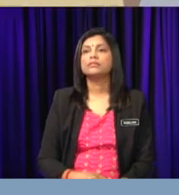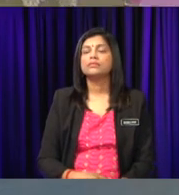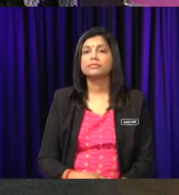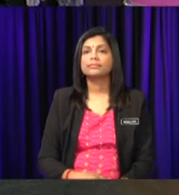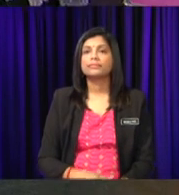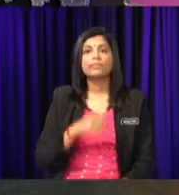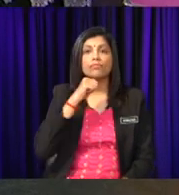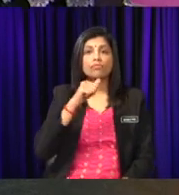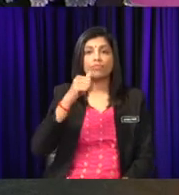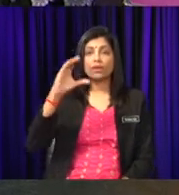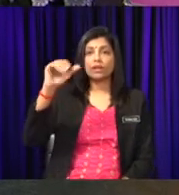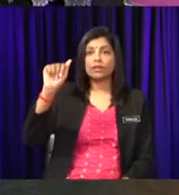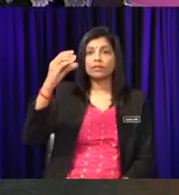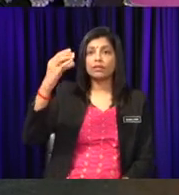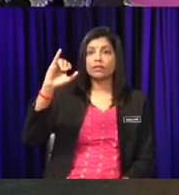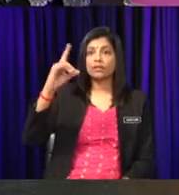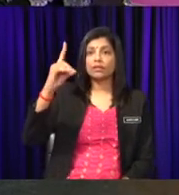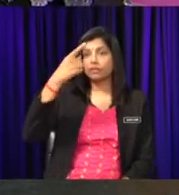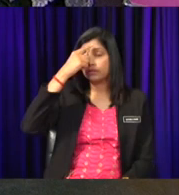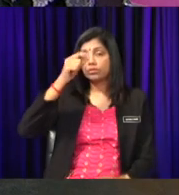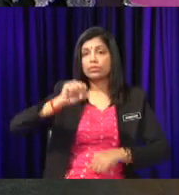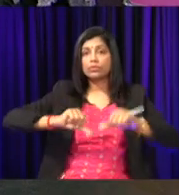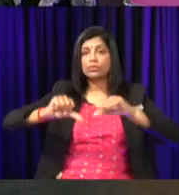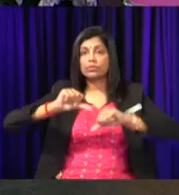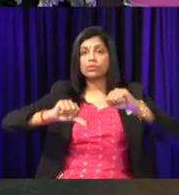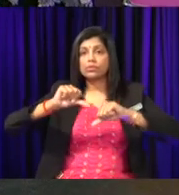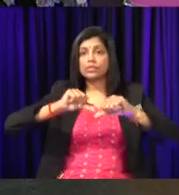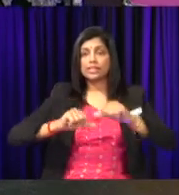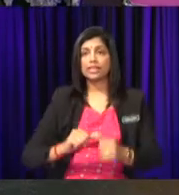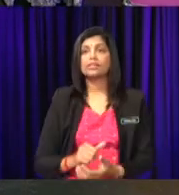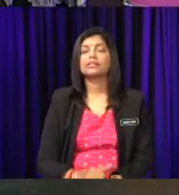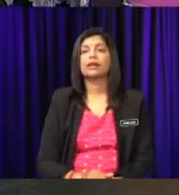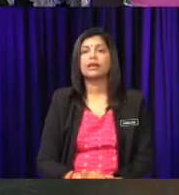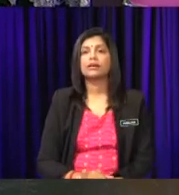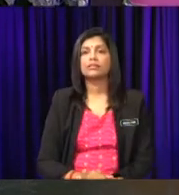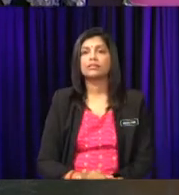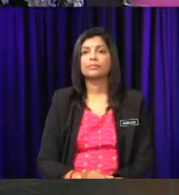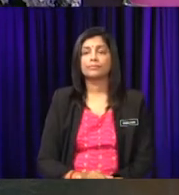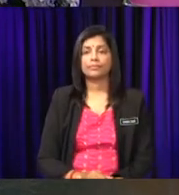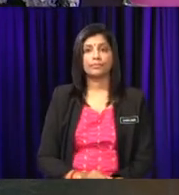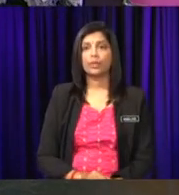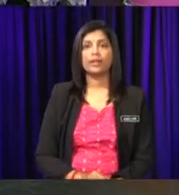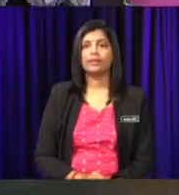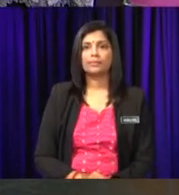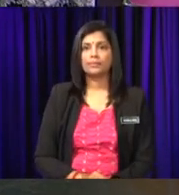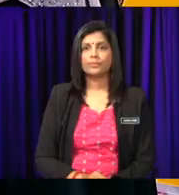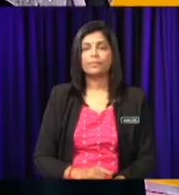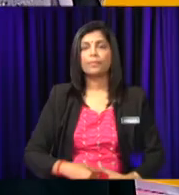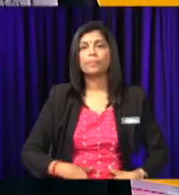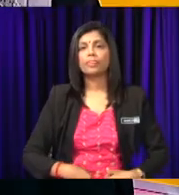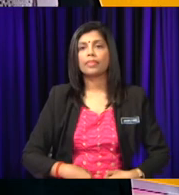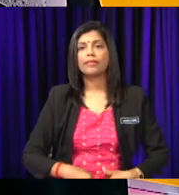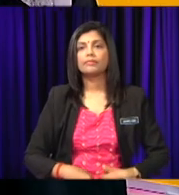untuk apa nih Kalau juga itu makanan kayaknya nih Yang yang membahayakan itu bukan